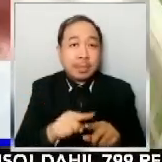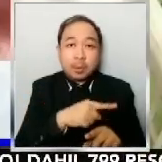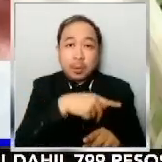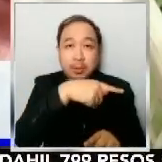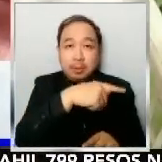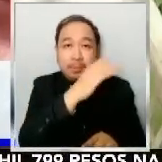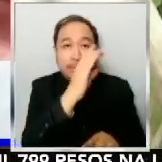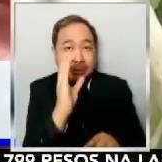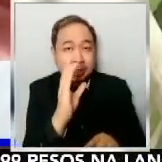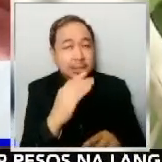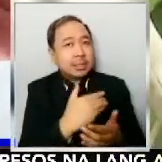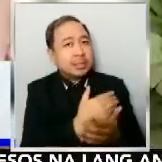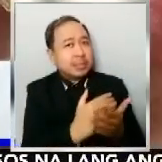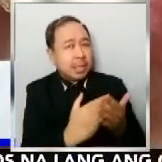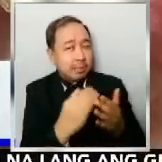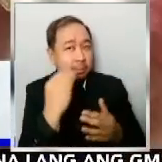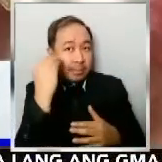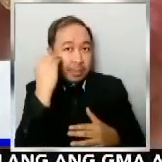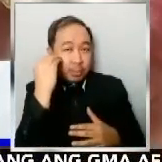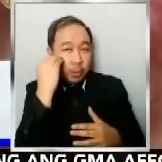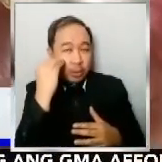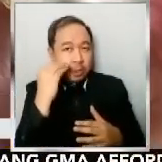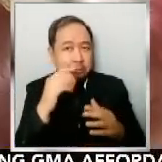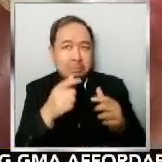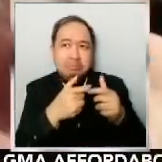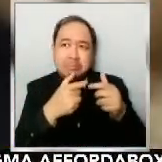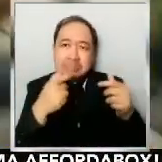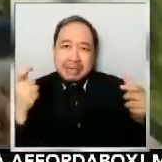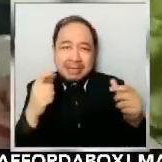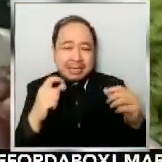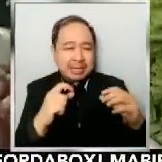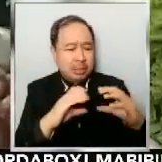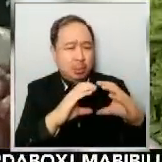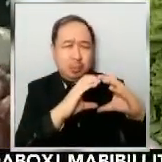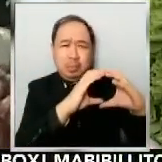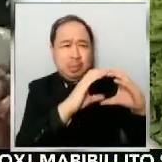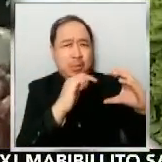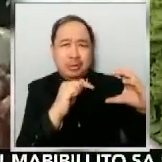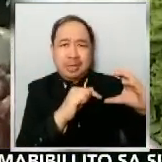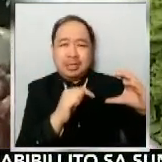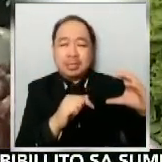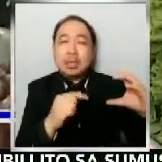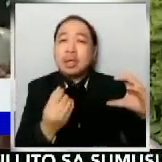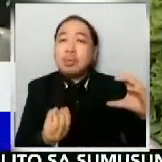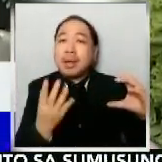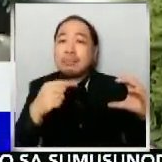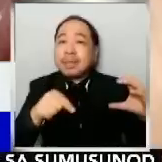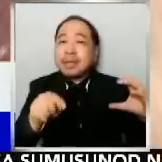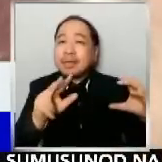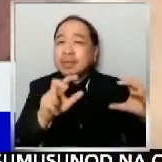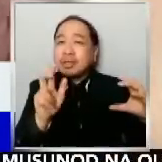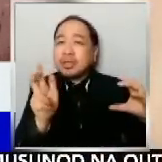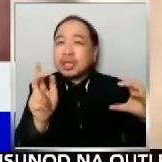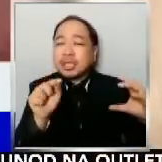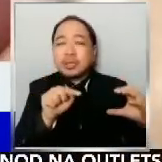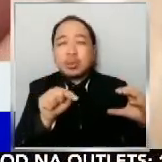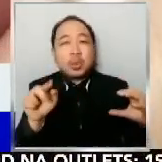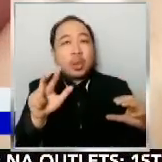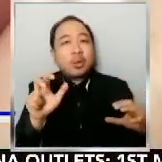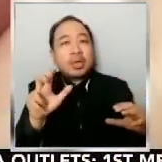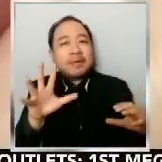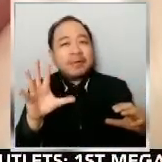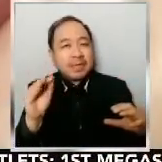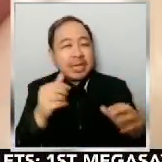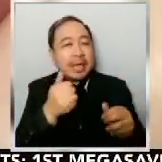mga sibuyas na singlaki ng mansanas. 330 hanggang 350 pesos per kilo ang bentahan